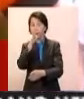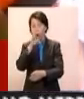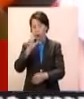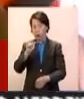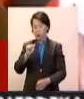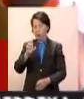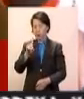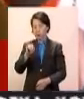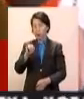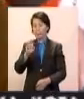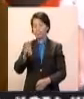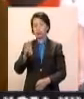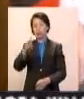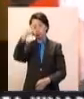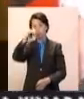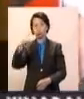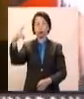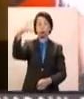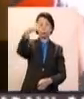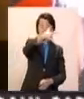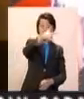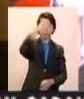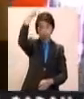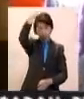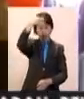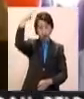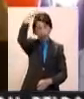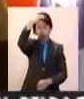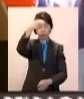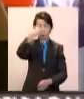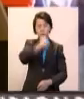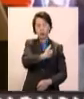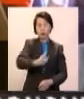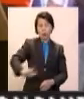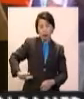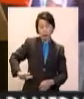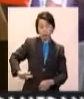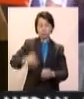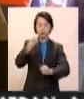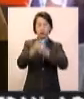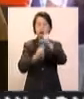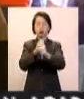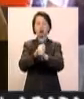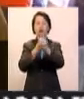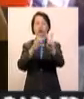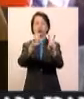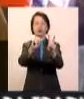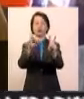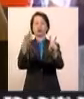untuk melakukan ibadat haji tahun 2019.